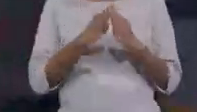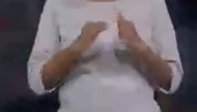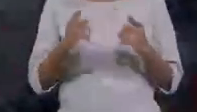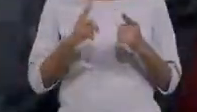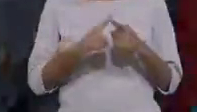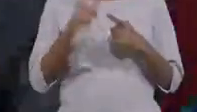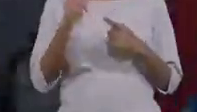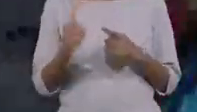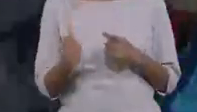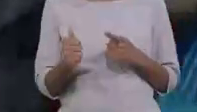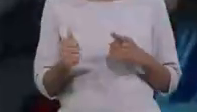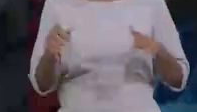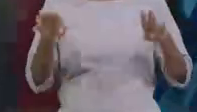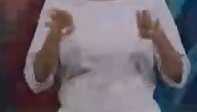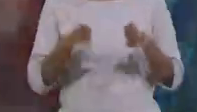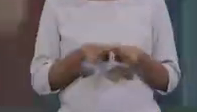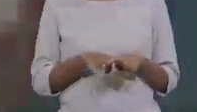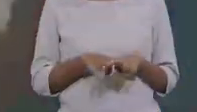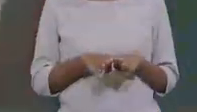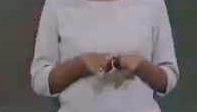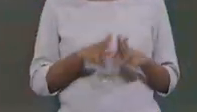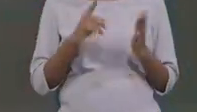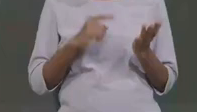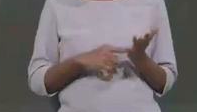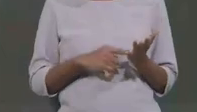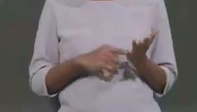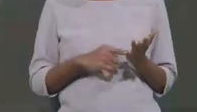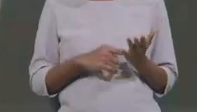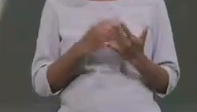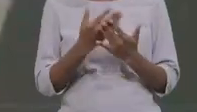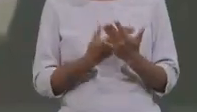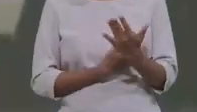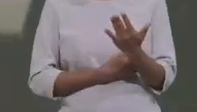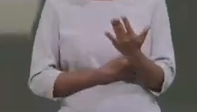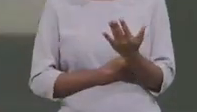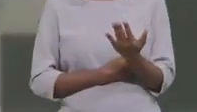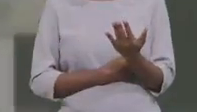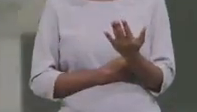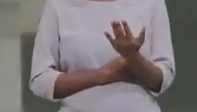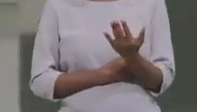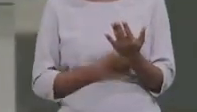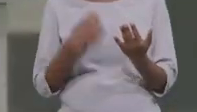nous allons clôturer notre conférence des ministres et des professionnels ce matin.